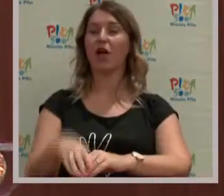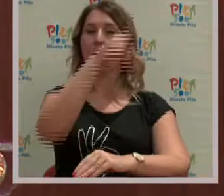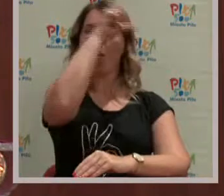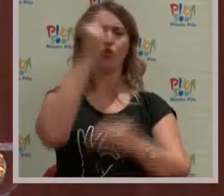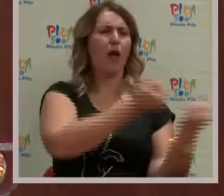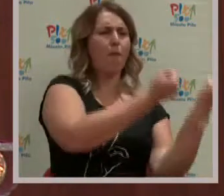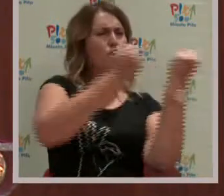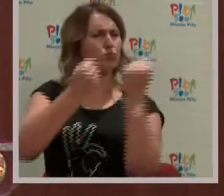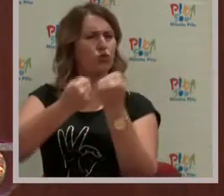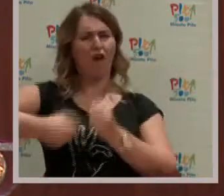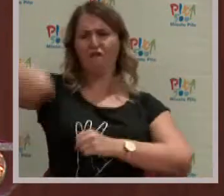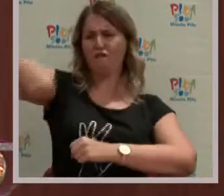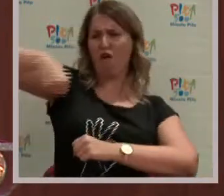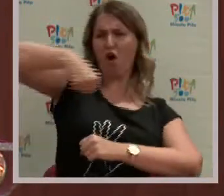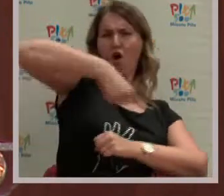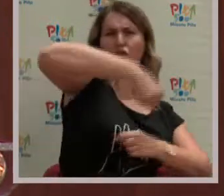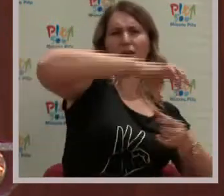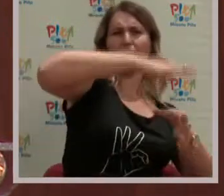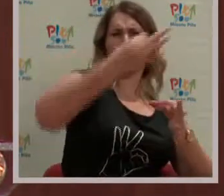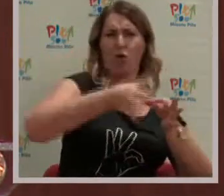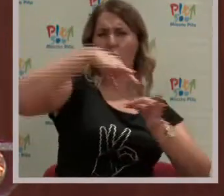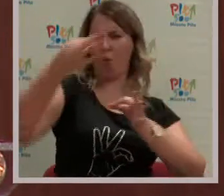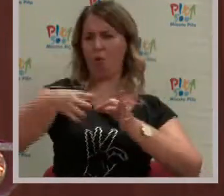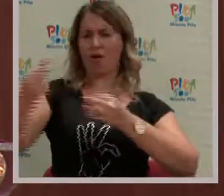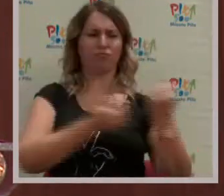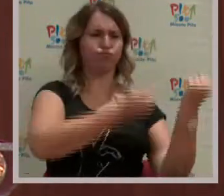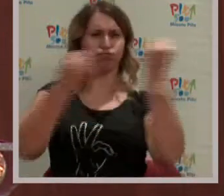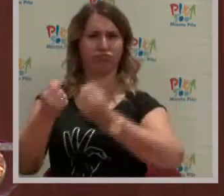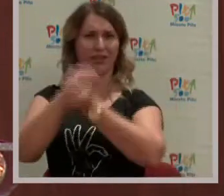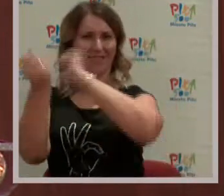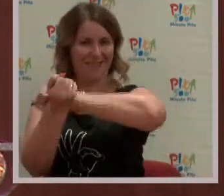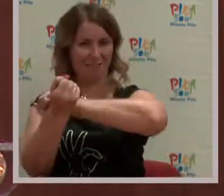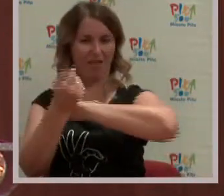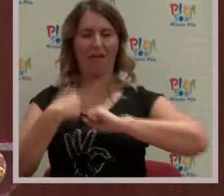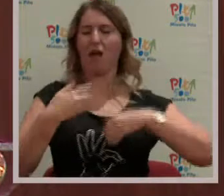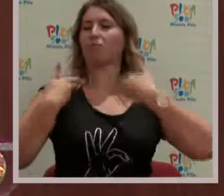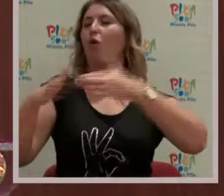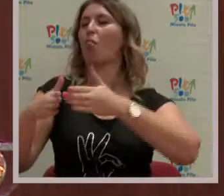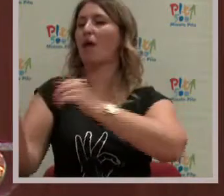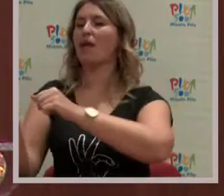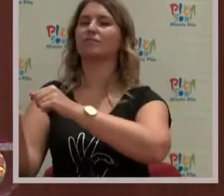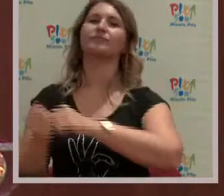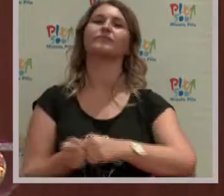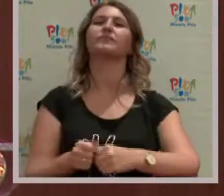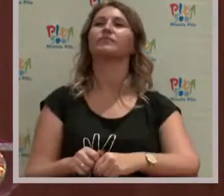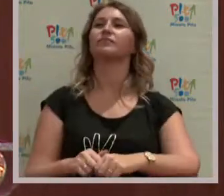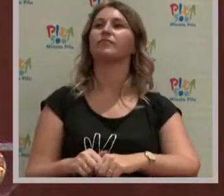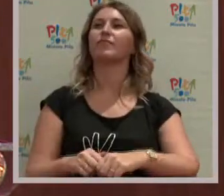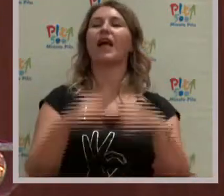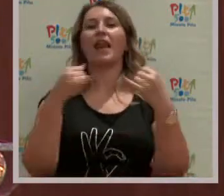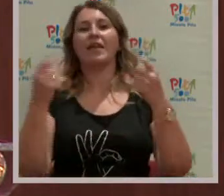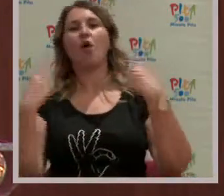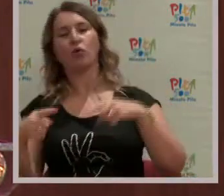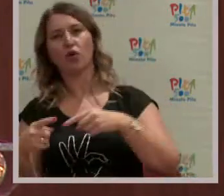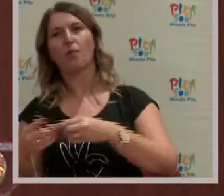tego zebranego puchu, a pozostałe osoby postaraliśmy się, by otrzymały